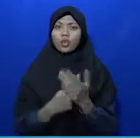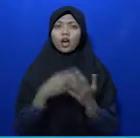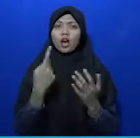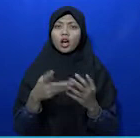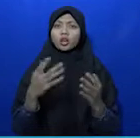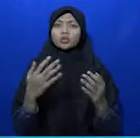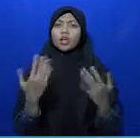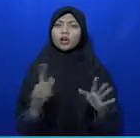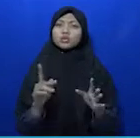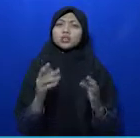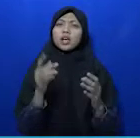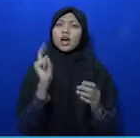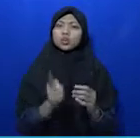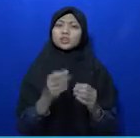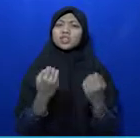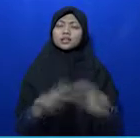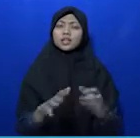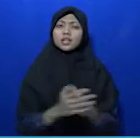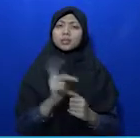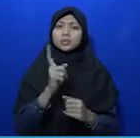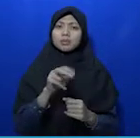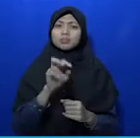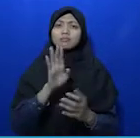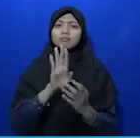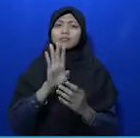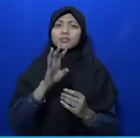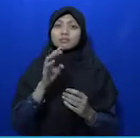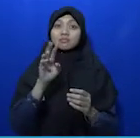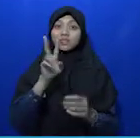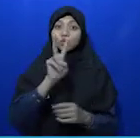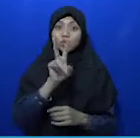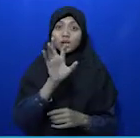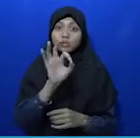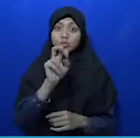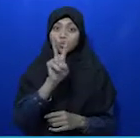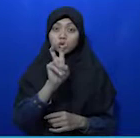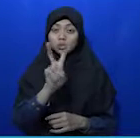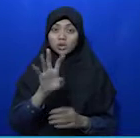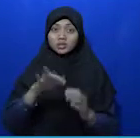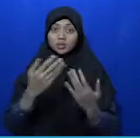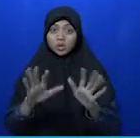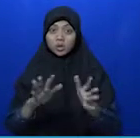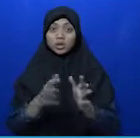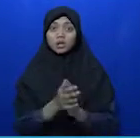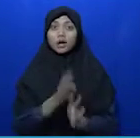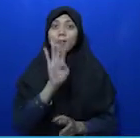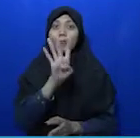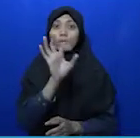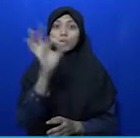Karena apa? Karena setelah 2022 itu 40% dari